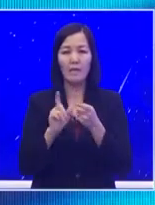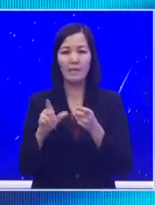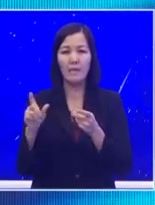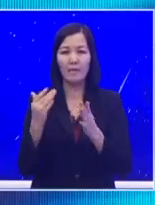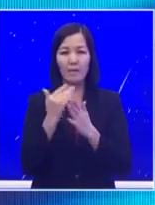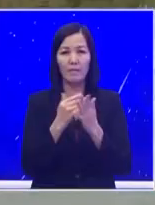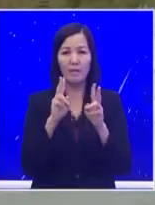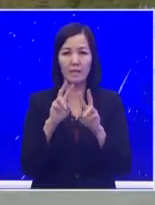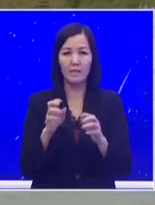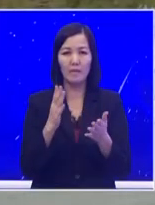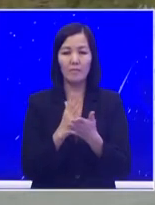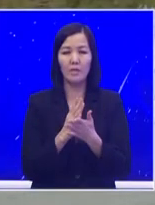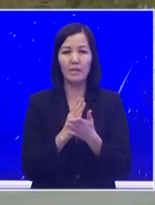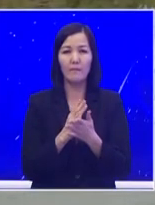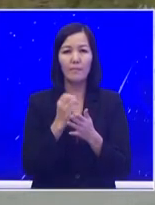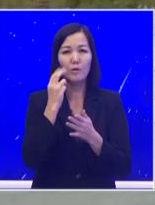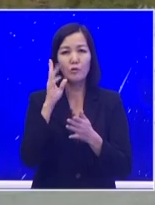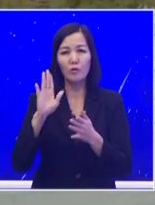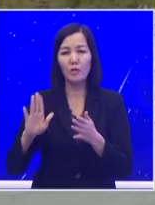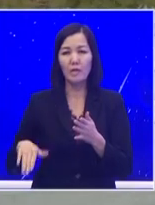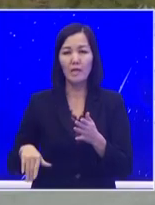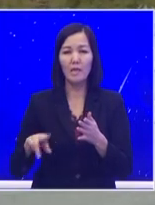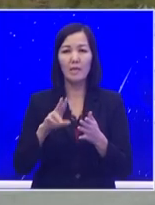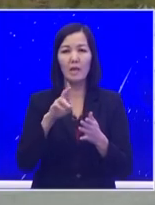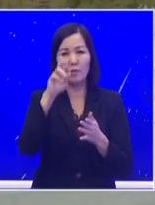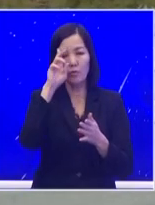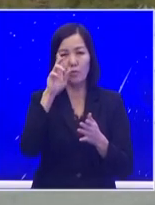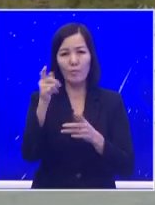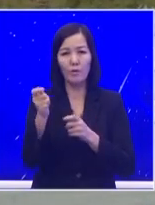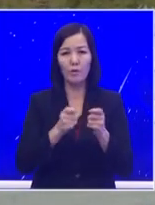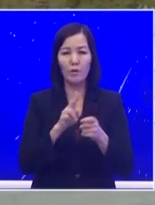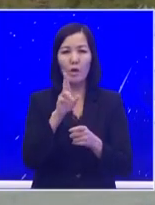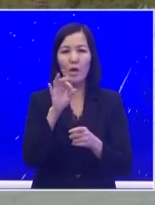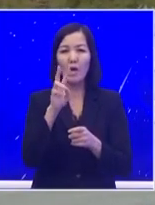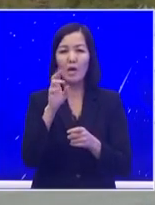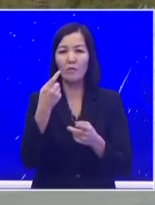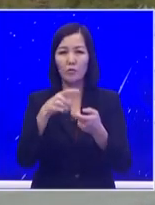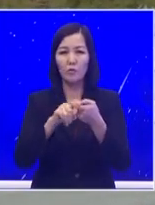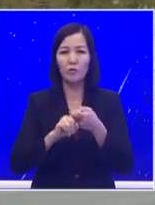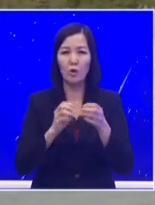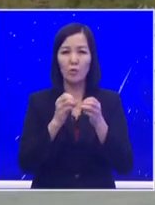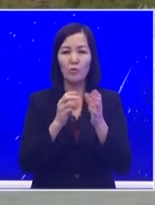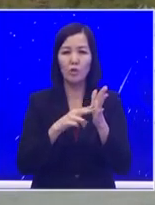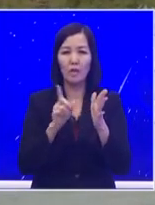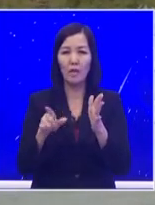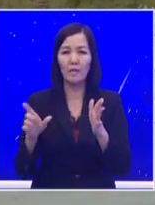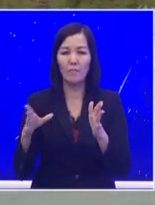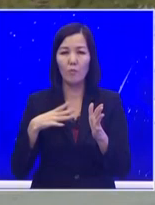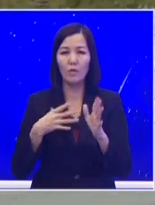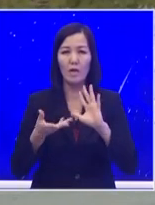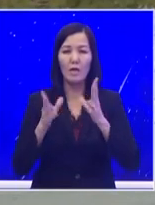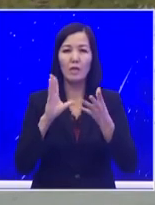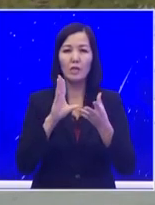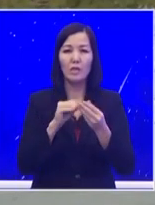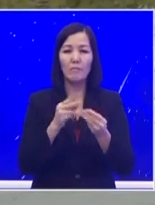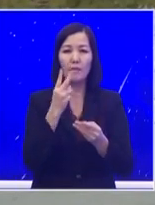жатыр. Ал түстен кейін елордадағы COVID вирусын жұқтырғандардың саны 17-ке жетті. Әзірге елімізде вирус жұқтырған азаматтар